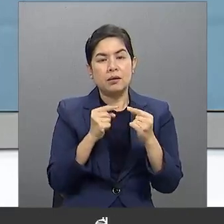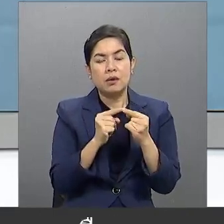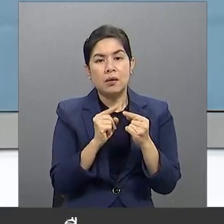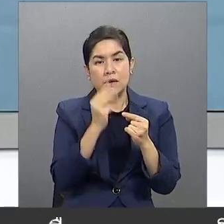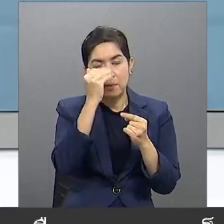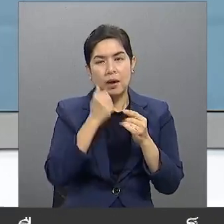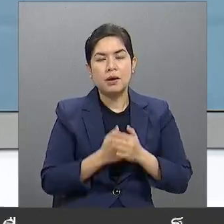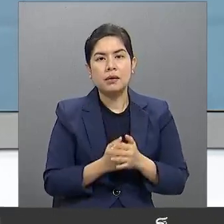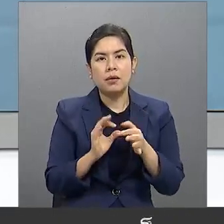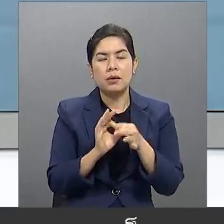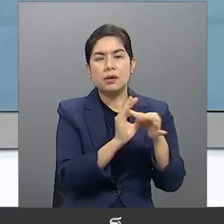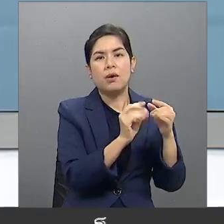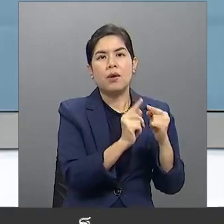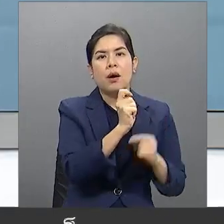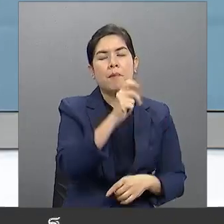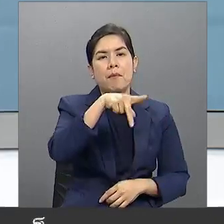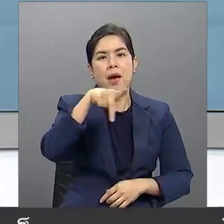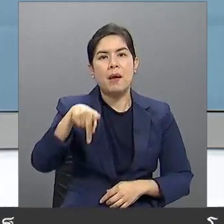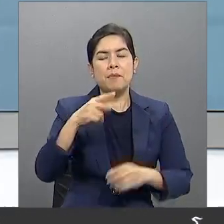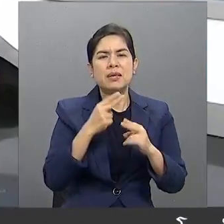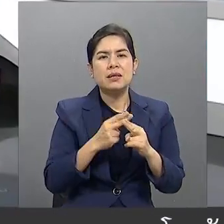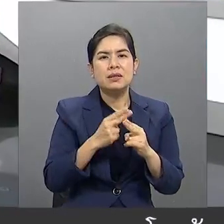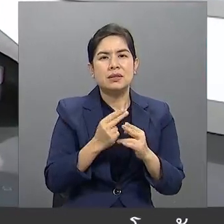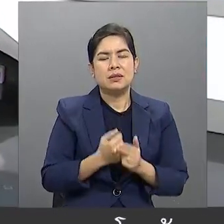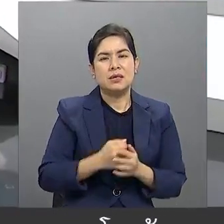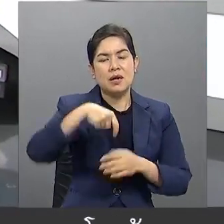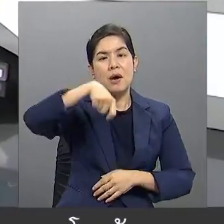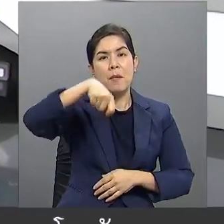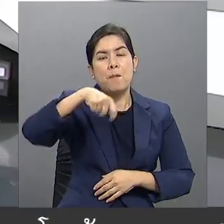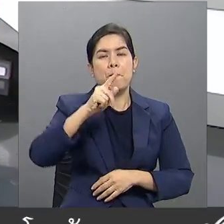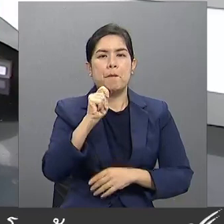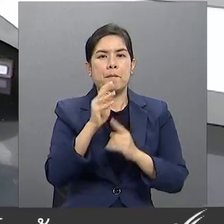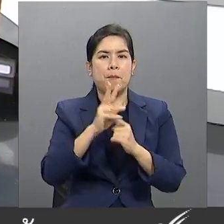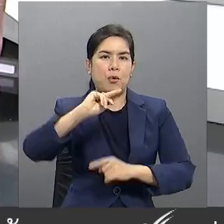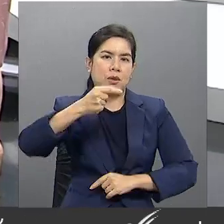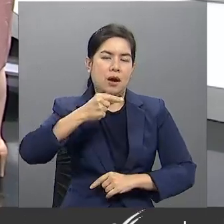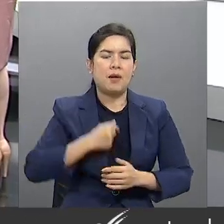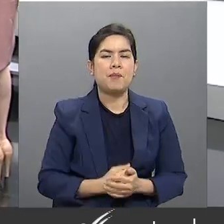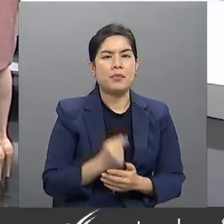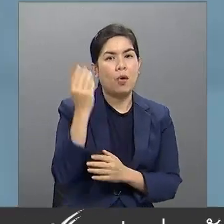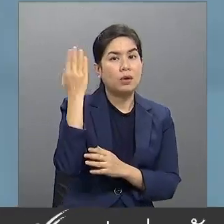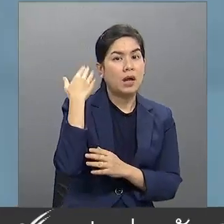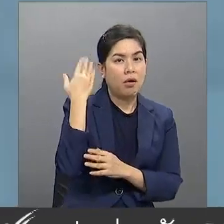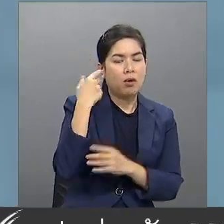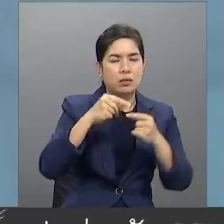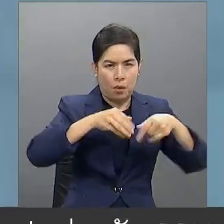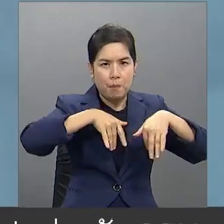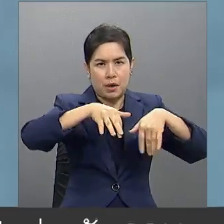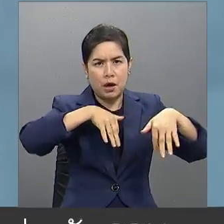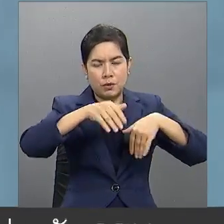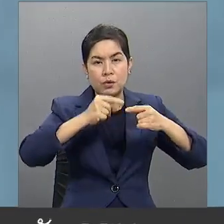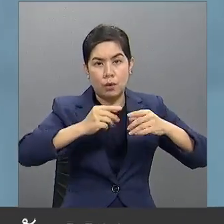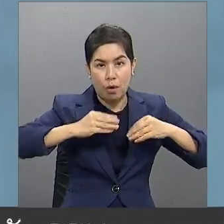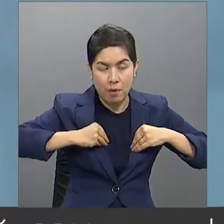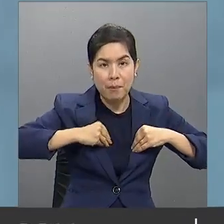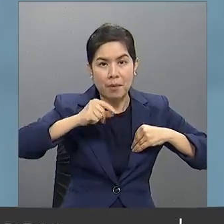จากแอพพลิเคชั่นที่ชื่อว่าเป่าตังค์นั่นเองนะคุณสีมาคุณนภาคือช่องทางเนี่ยเดิมเนี่ยประชาชนเขายอมรับอยู่แล้วแล้วก็เริ่มได้ใช้